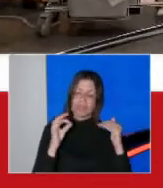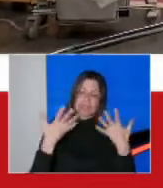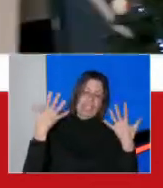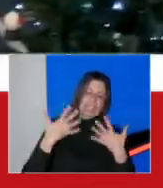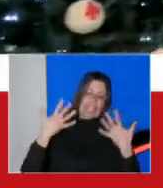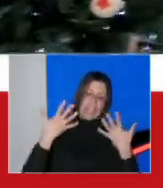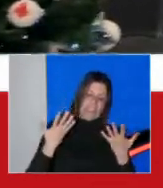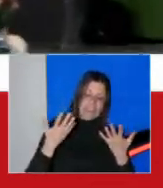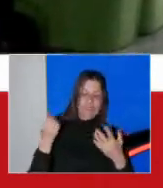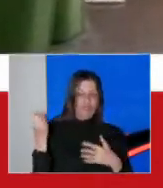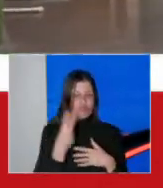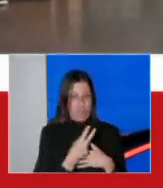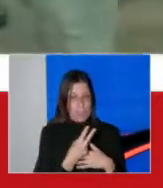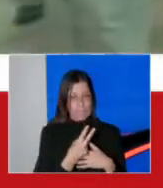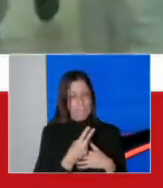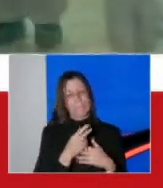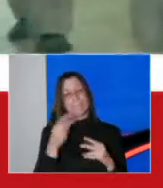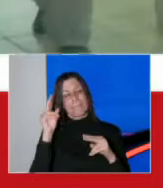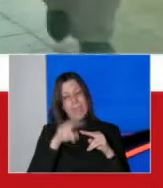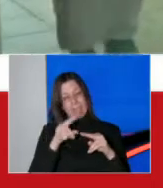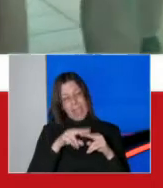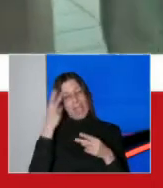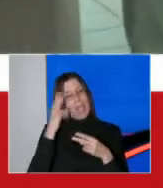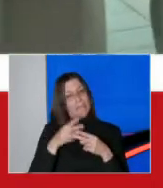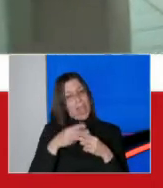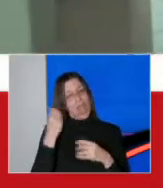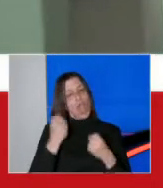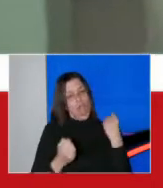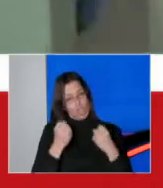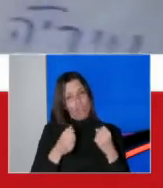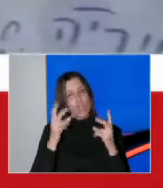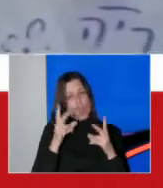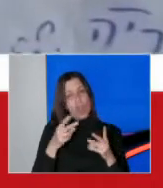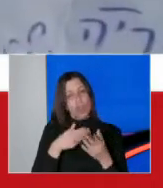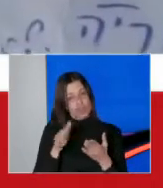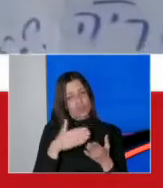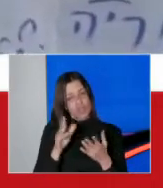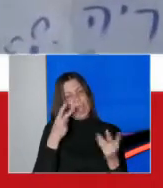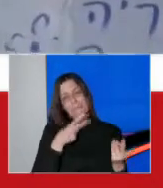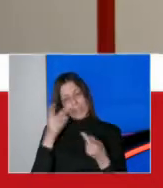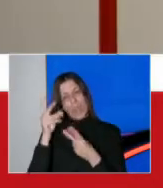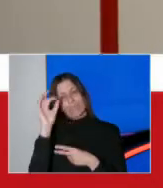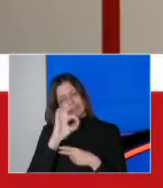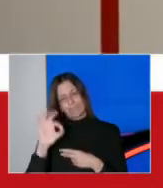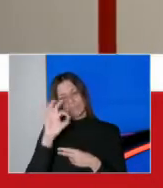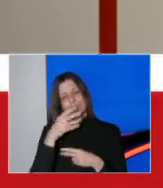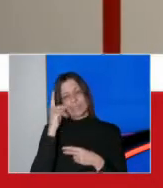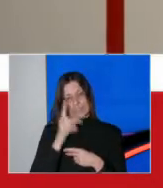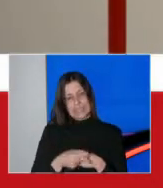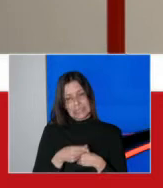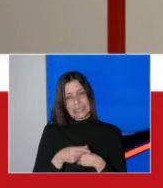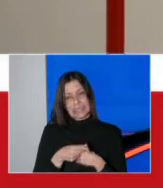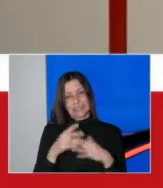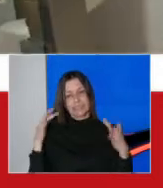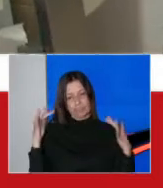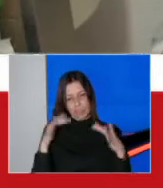10 ימים, שבועיים, ואחר כך המחלה הקשה יכולה להימשך לא מעט זמן, אז בתי החולים עוד יזדקקו לעומס